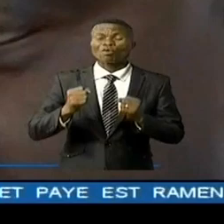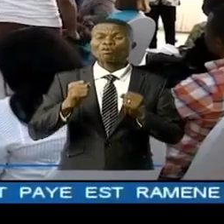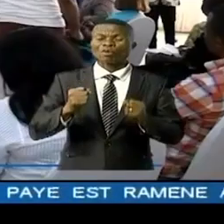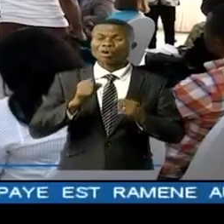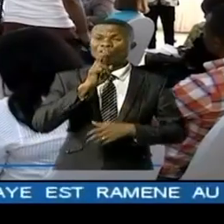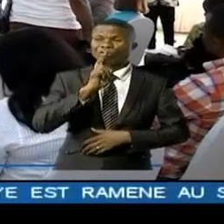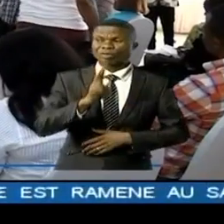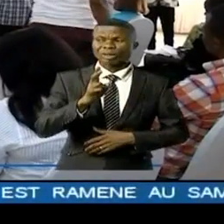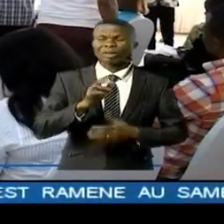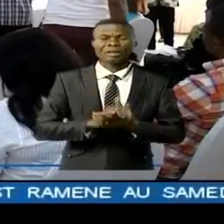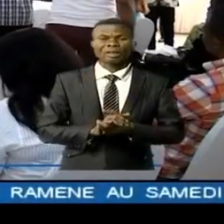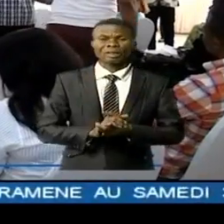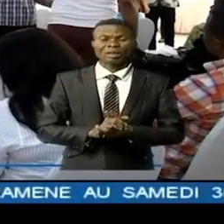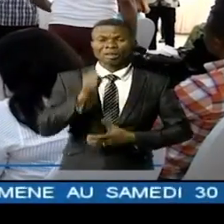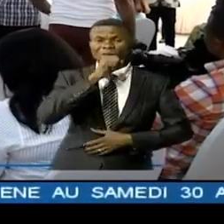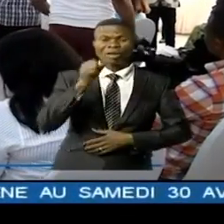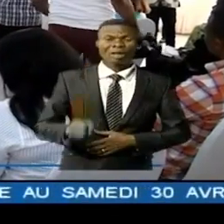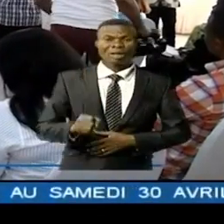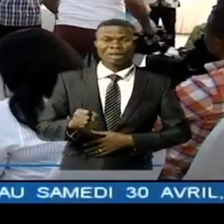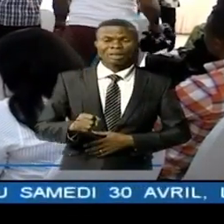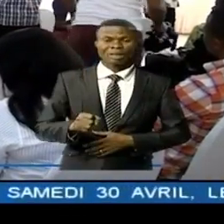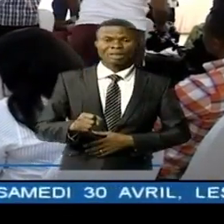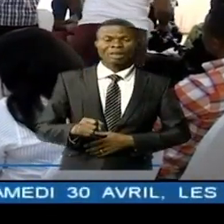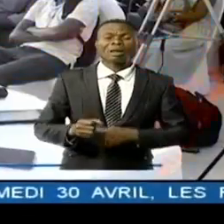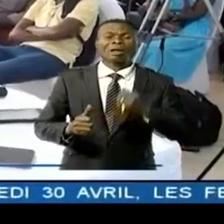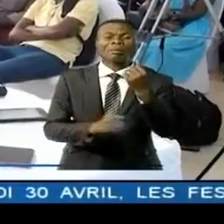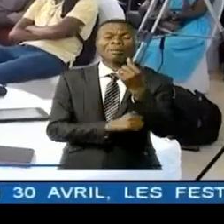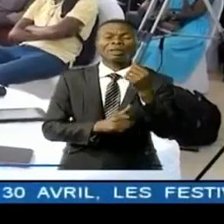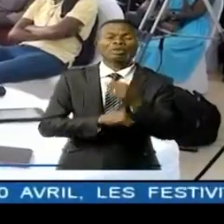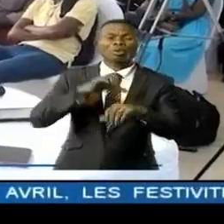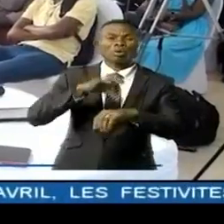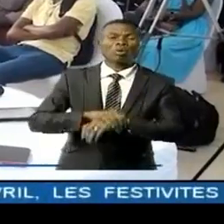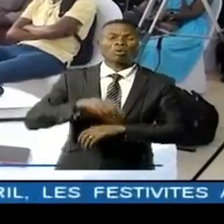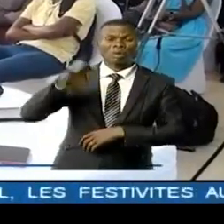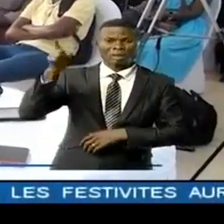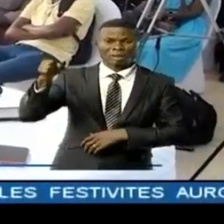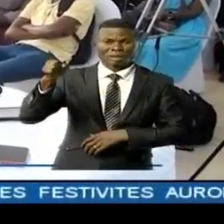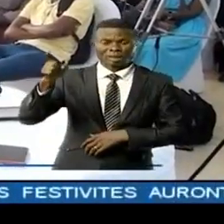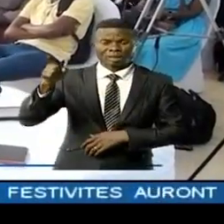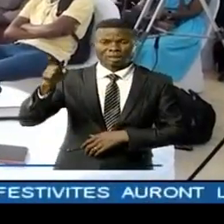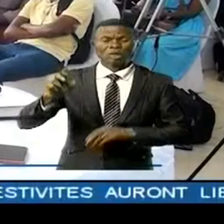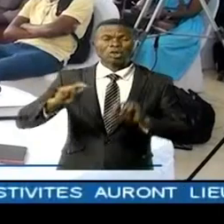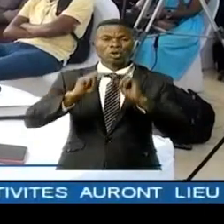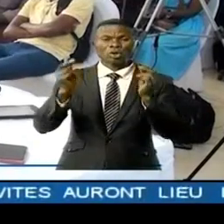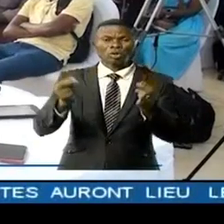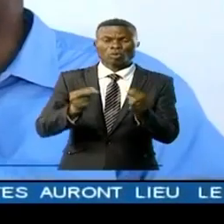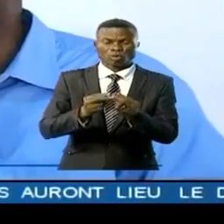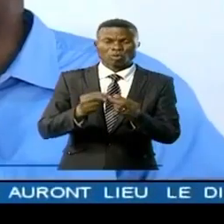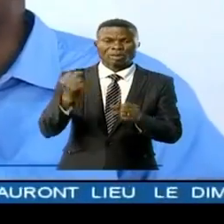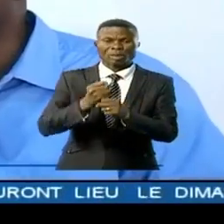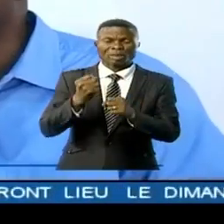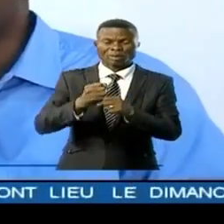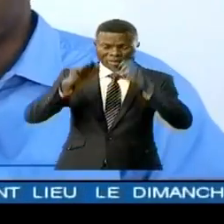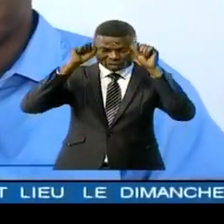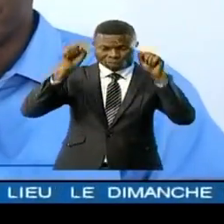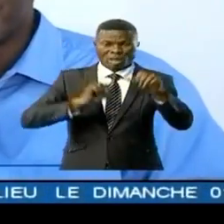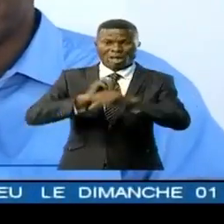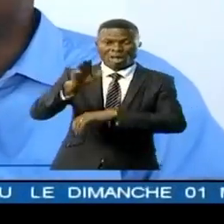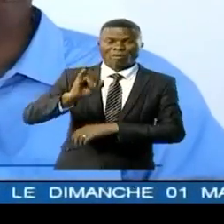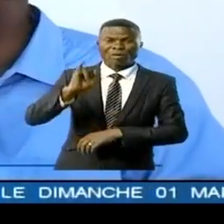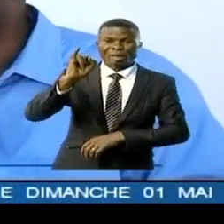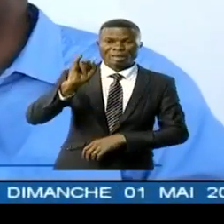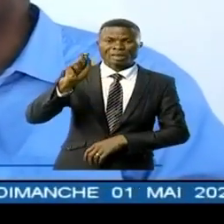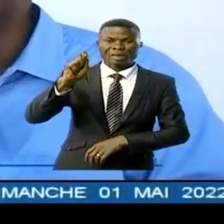bouche des sites anciens ou tech 2005 ou des coûts et coordonnateur de la task force présidentielle dépêché en ituri